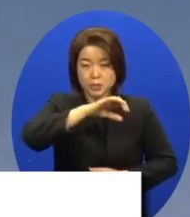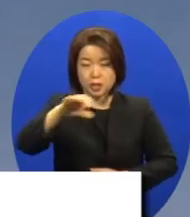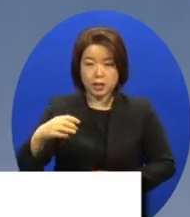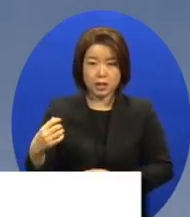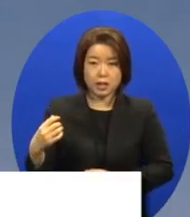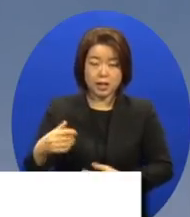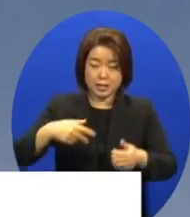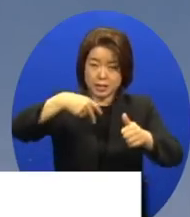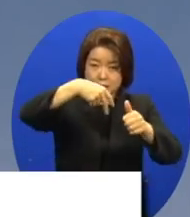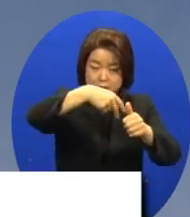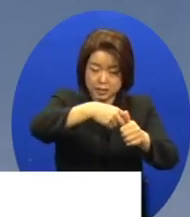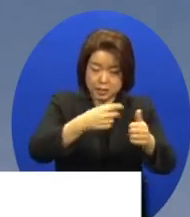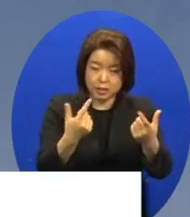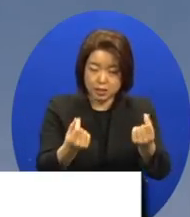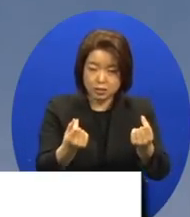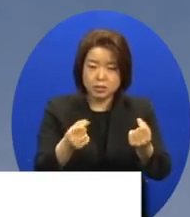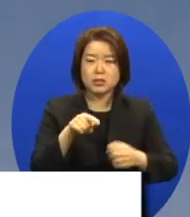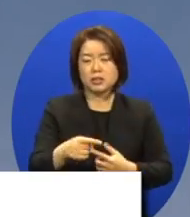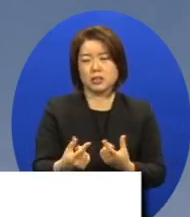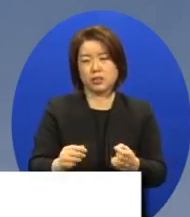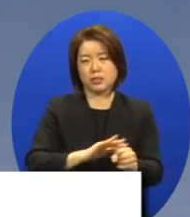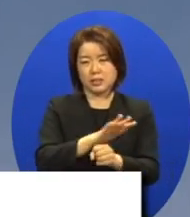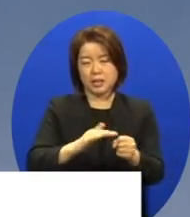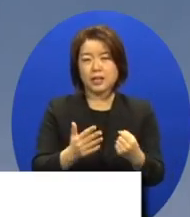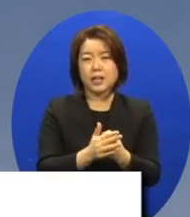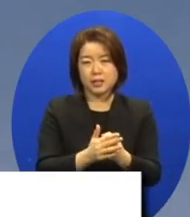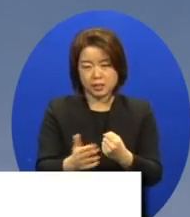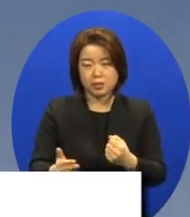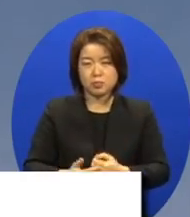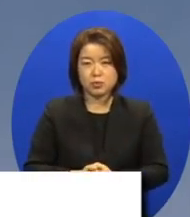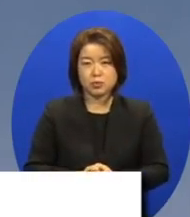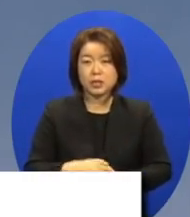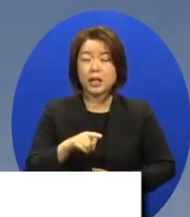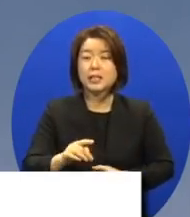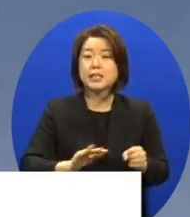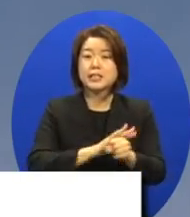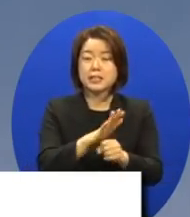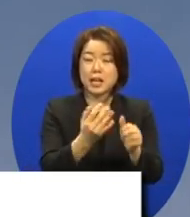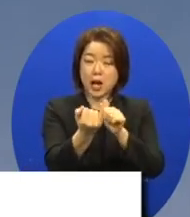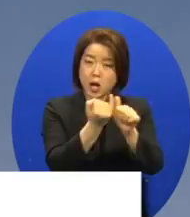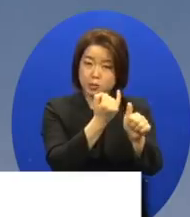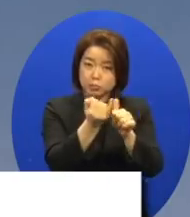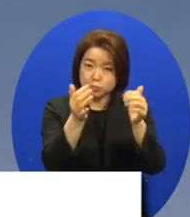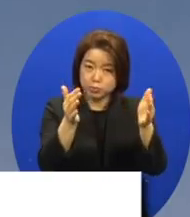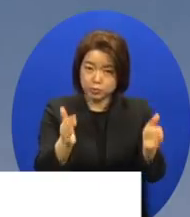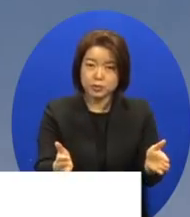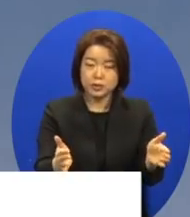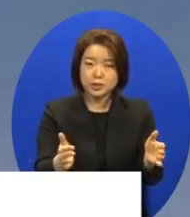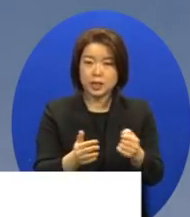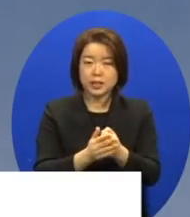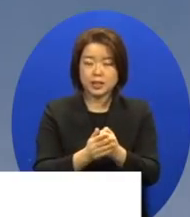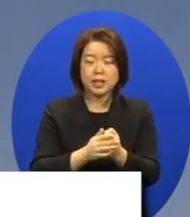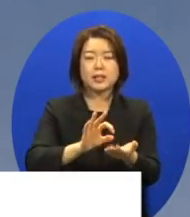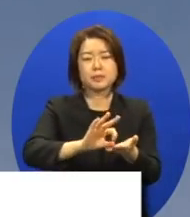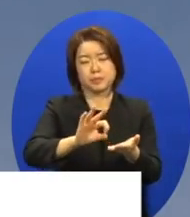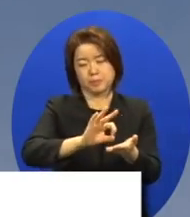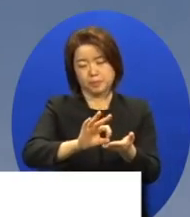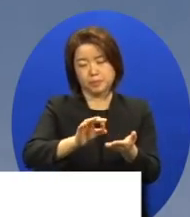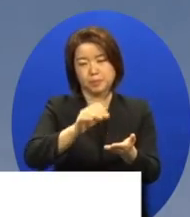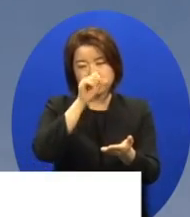이런 사랑입니다 이 사랑을 부부 사이에 적용하는